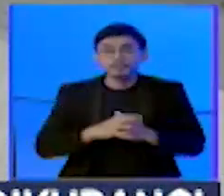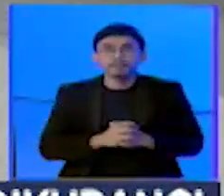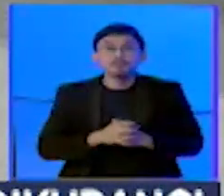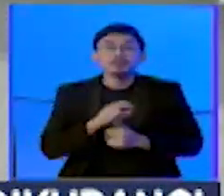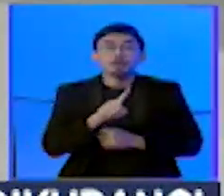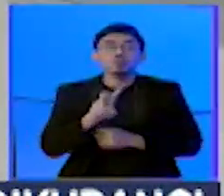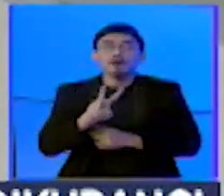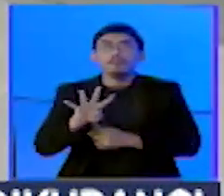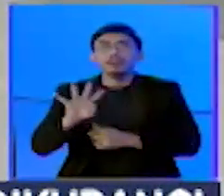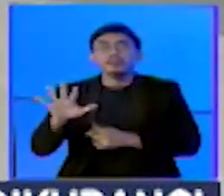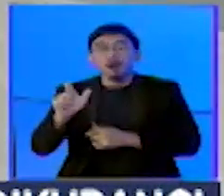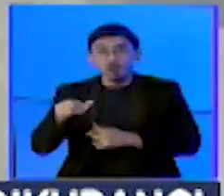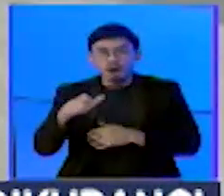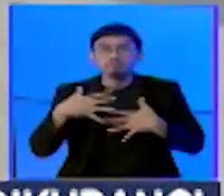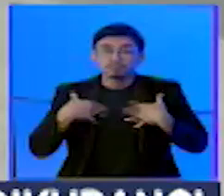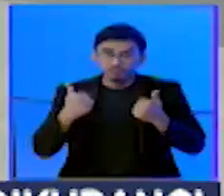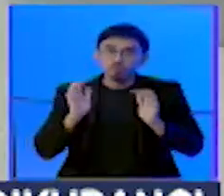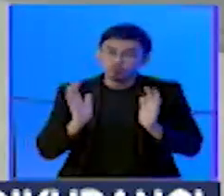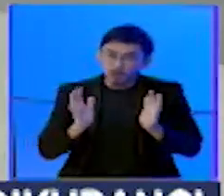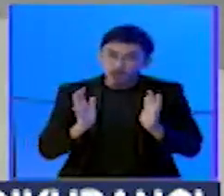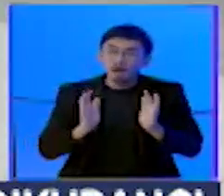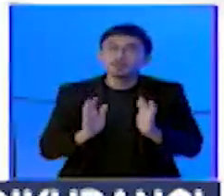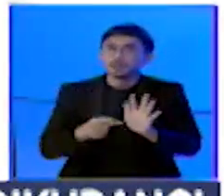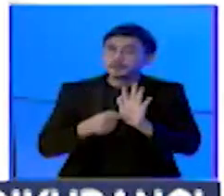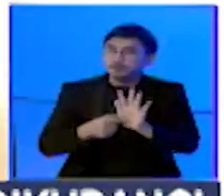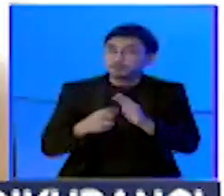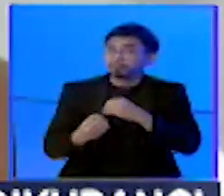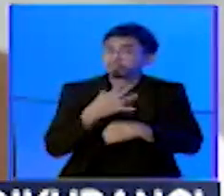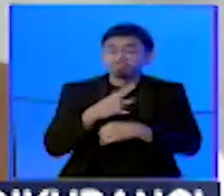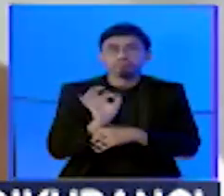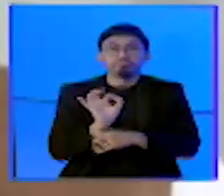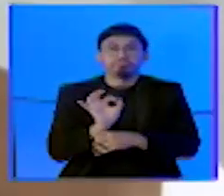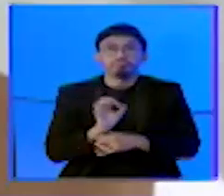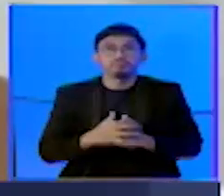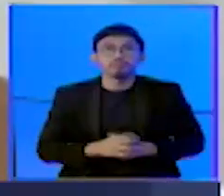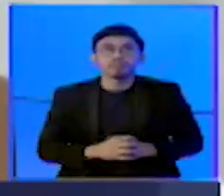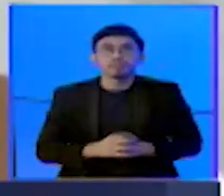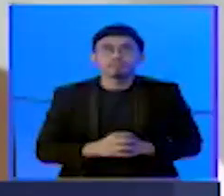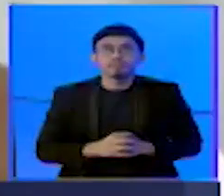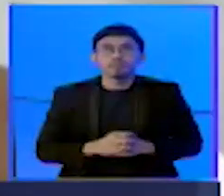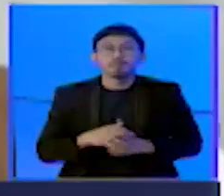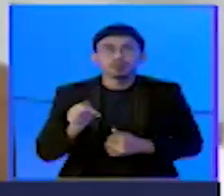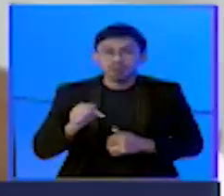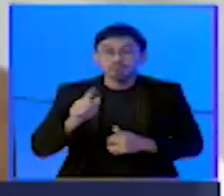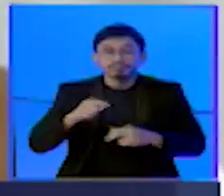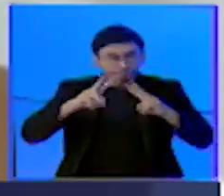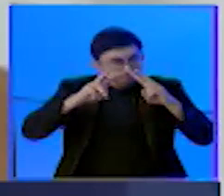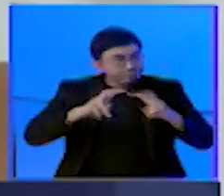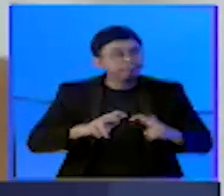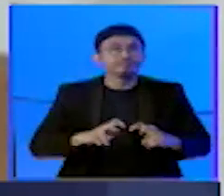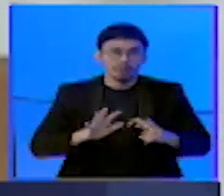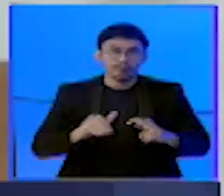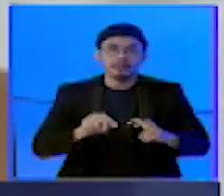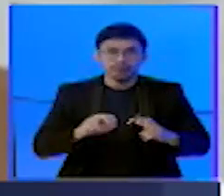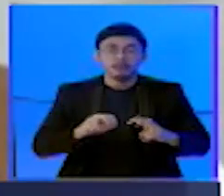dalam kondisi sehat dan tidak menunjukkan gejala terinfeksi virus corona. Masih dalam kondisi fit ya, lari masih